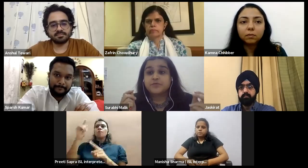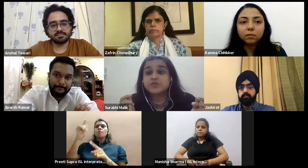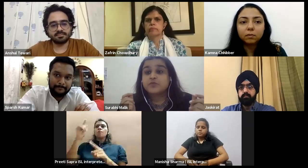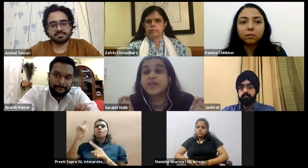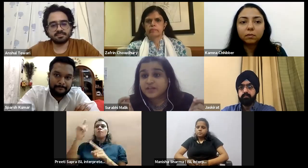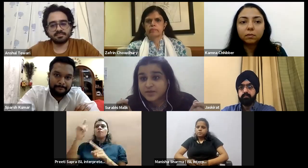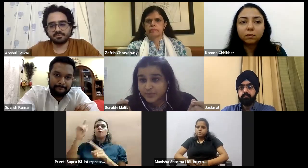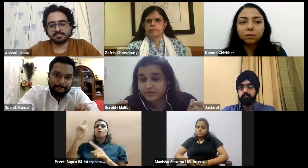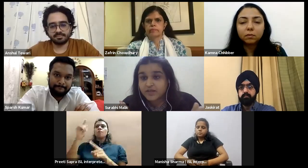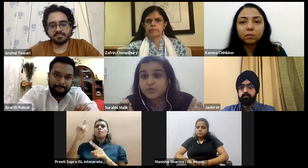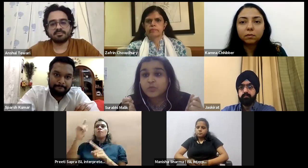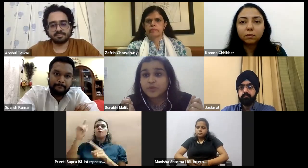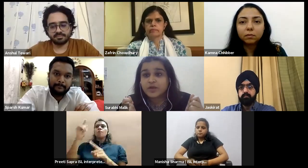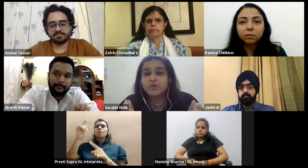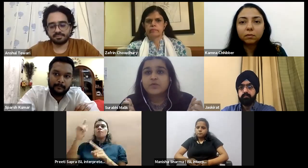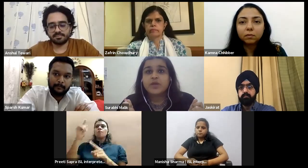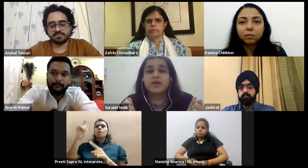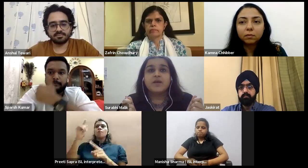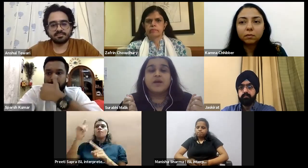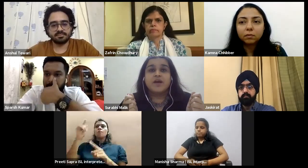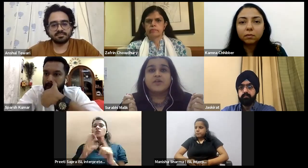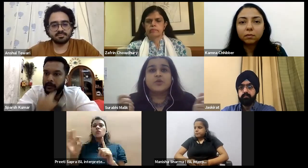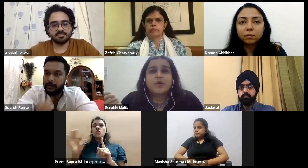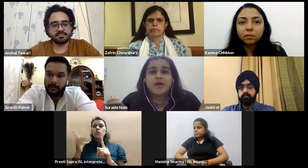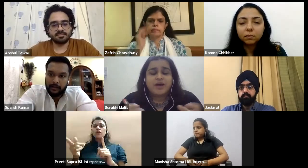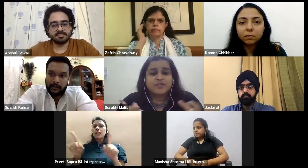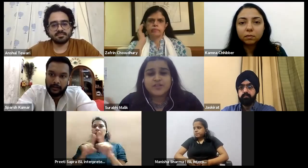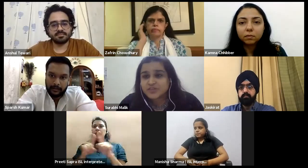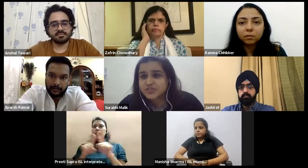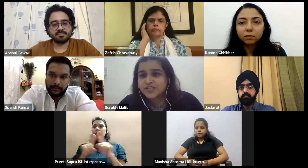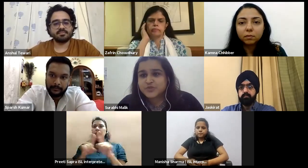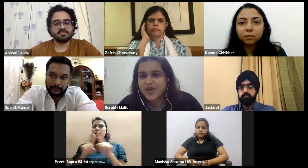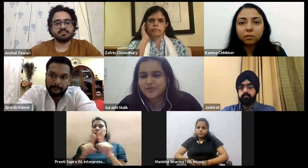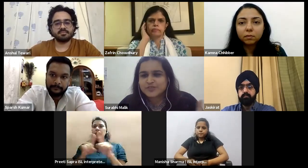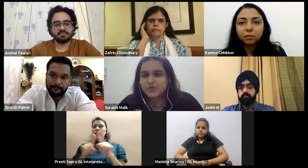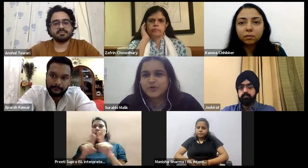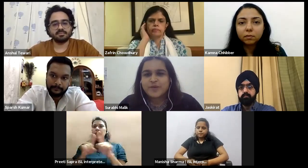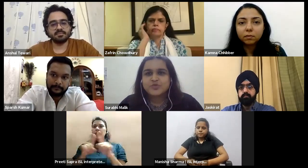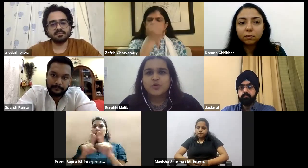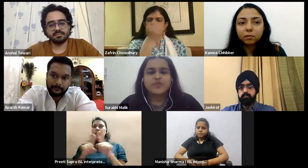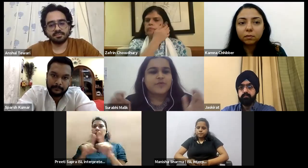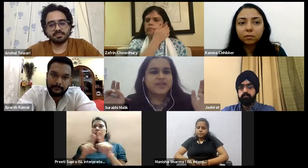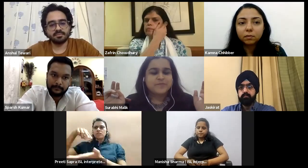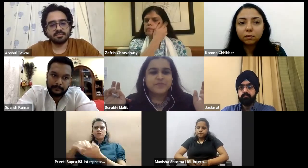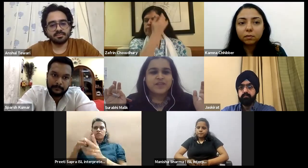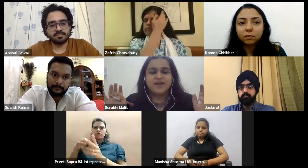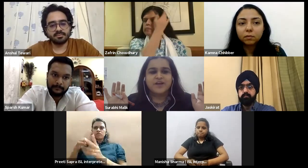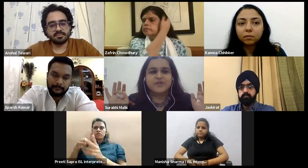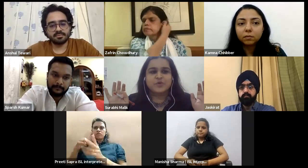this difference of gatekeeping, ताकि उनको पता हो कि वो एक, the youngsters that you have on this forum, I'm sure all of them are